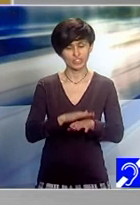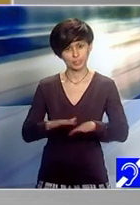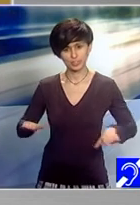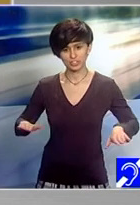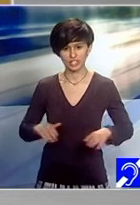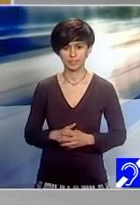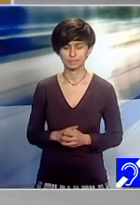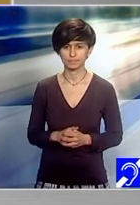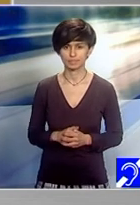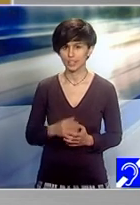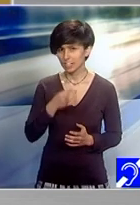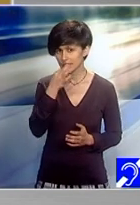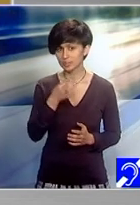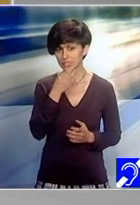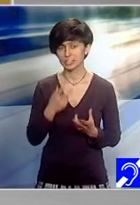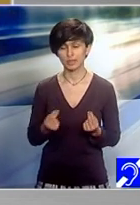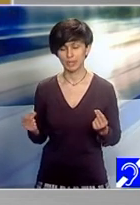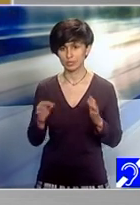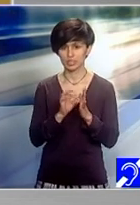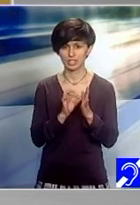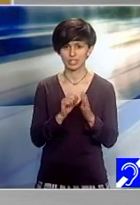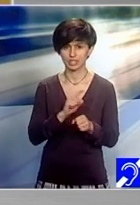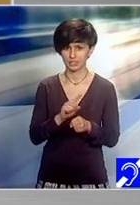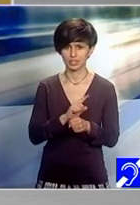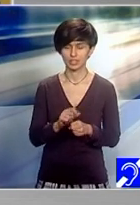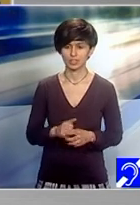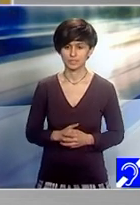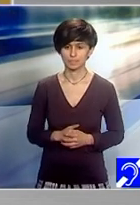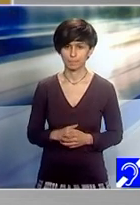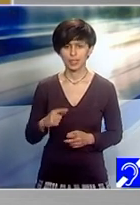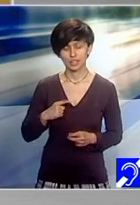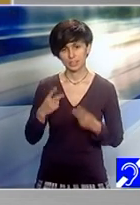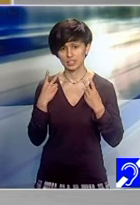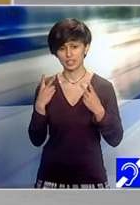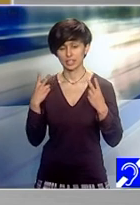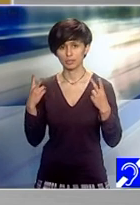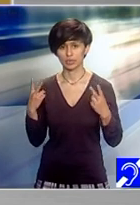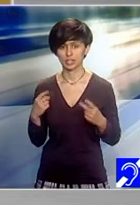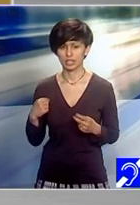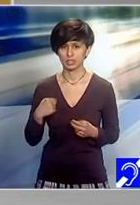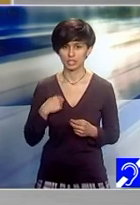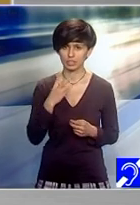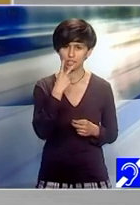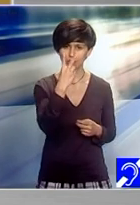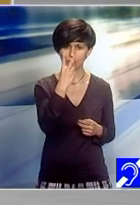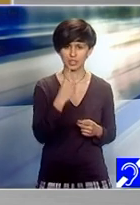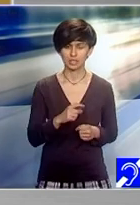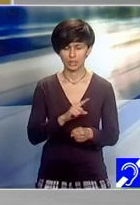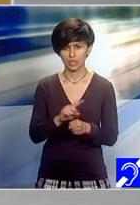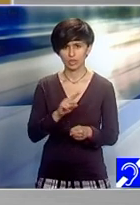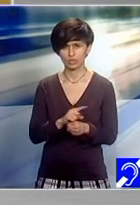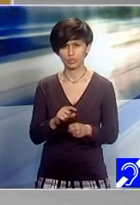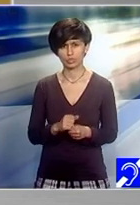Cred că ne puteți spune mai multe lucruri. Este foarte important că văd un lucru care